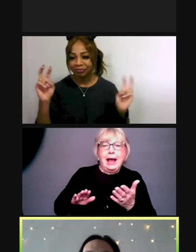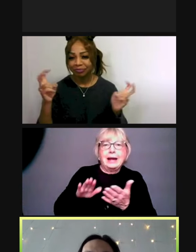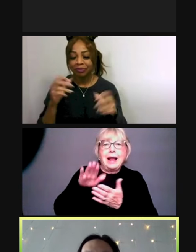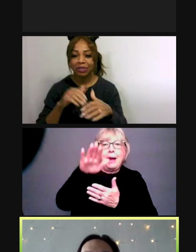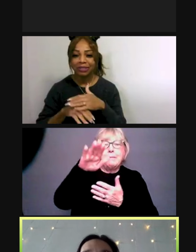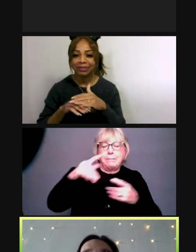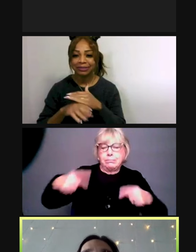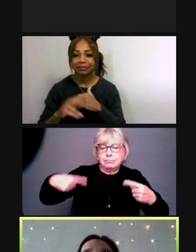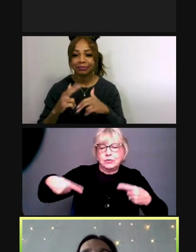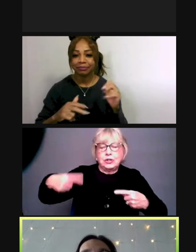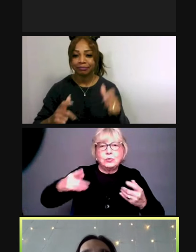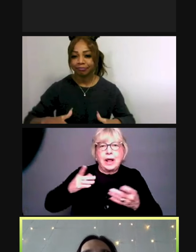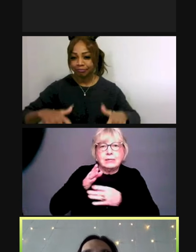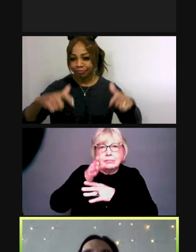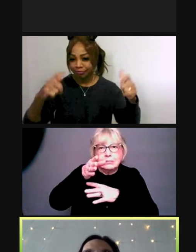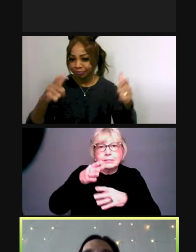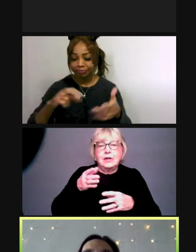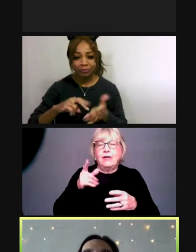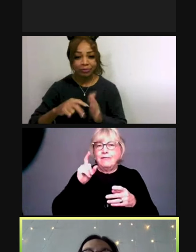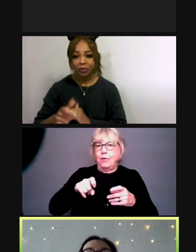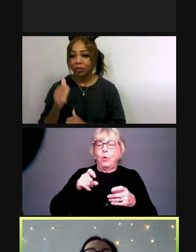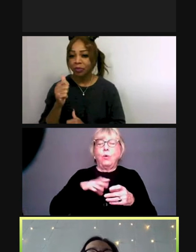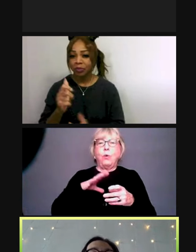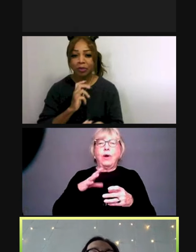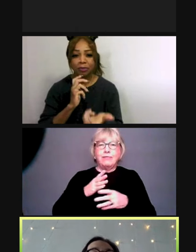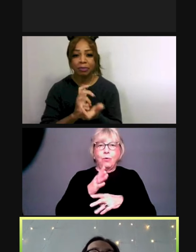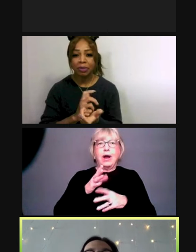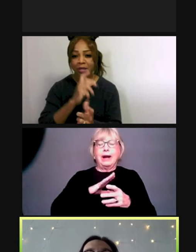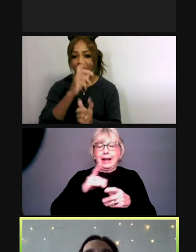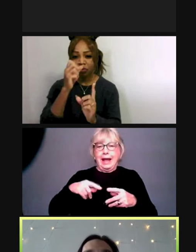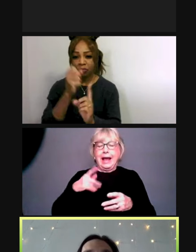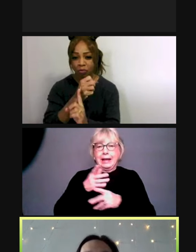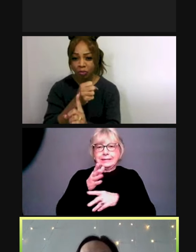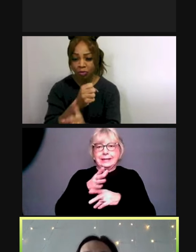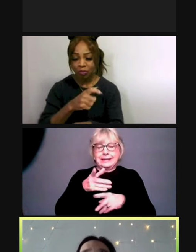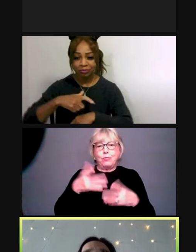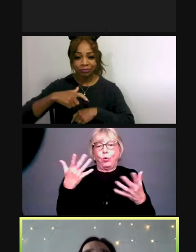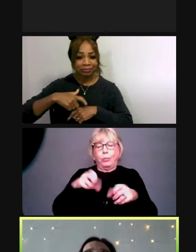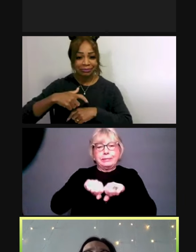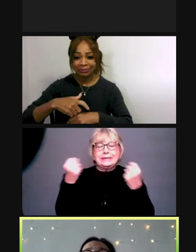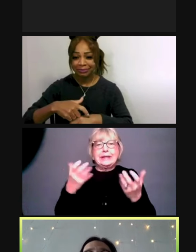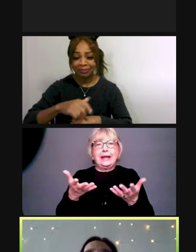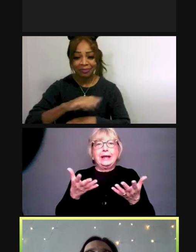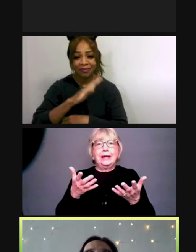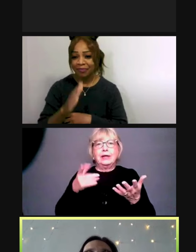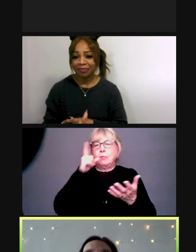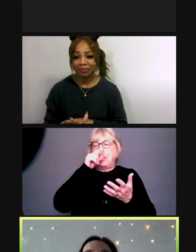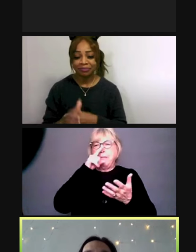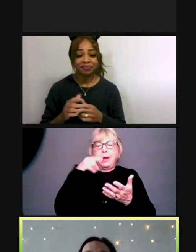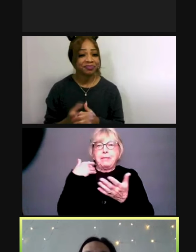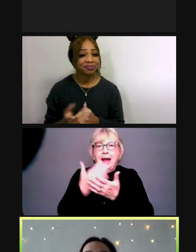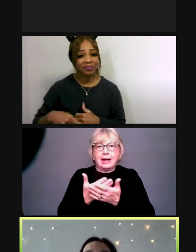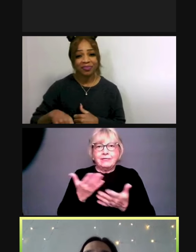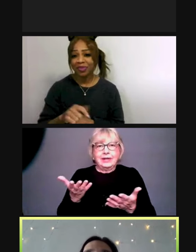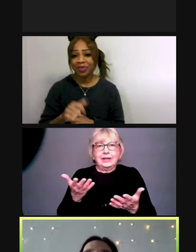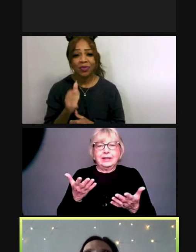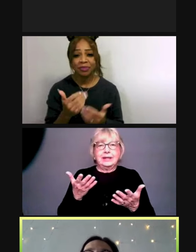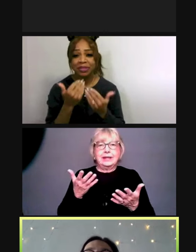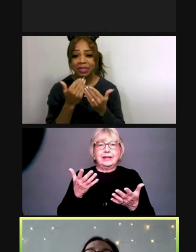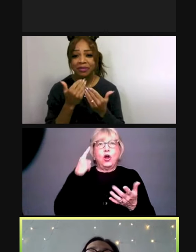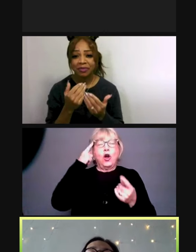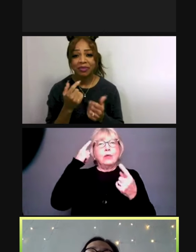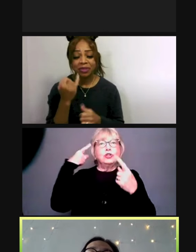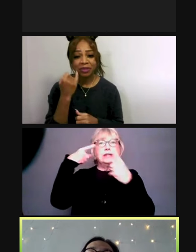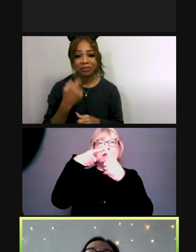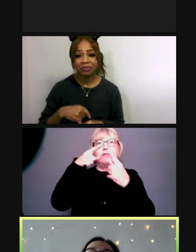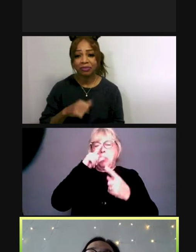disant accessible et cassée. Vous n'atteindrez pas vos objectifs à temps ou peut-être même jamais et